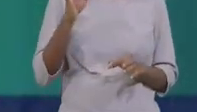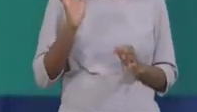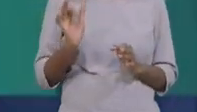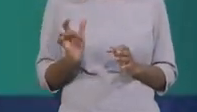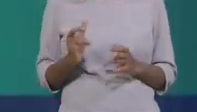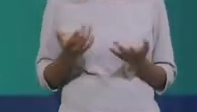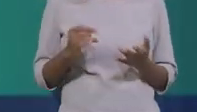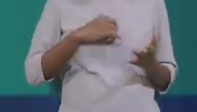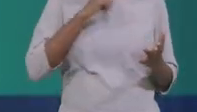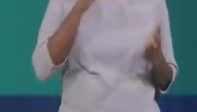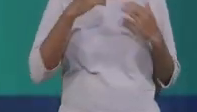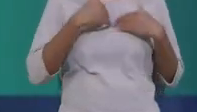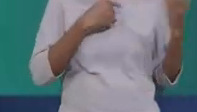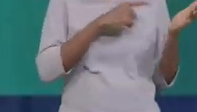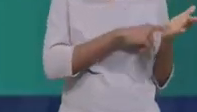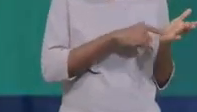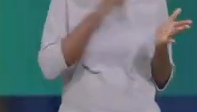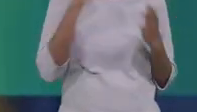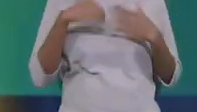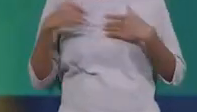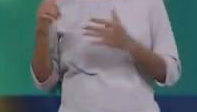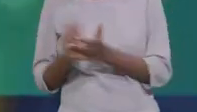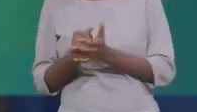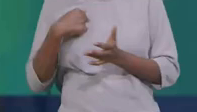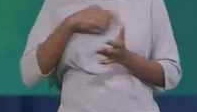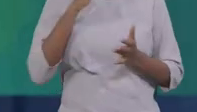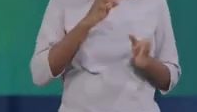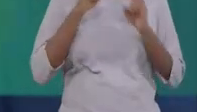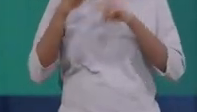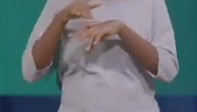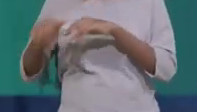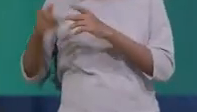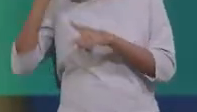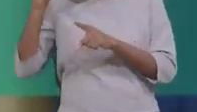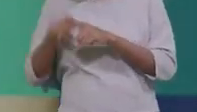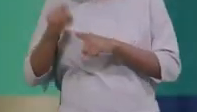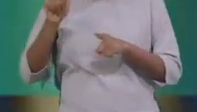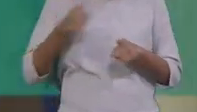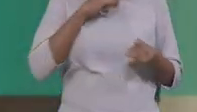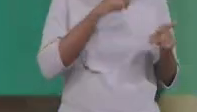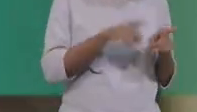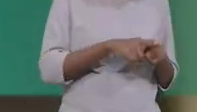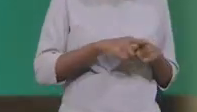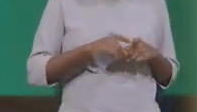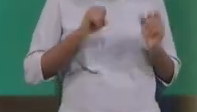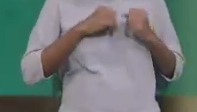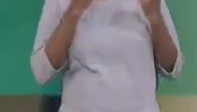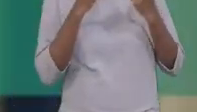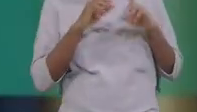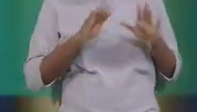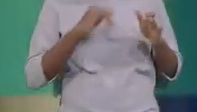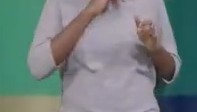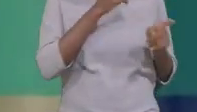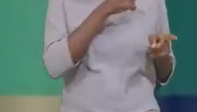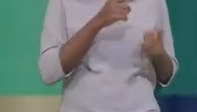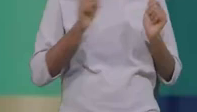les orphelins spirituellement. Je n'ai pas ceci, je n'ai pas cela. Et nous serons en train de regarder notre frère, notre soeur. Ah, je me demande, comment est-ce